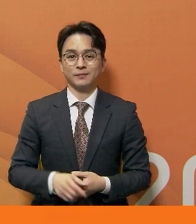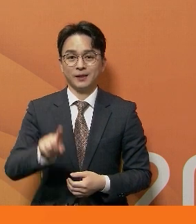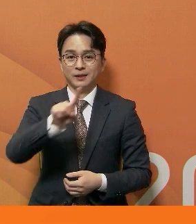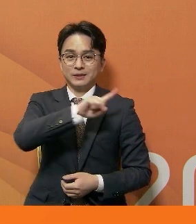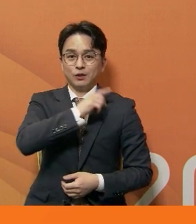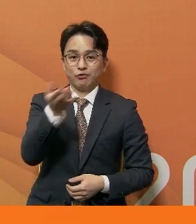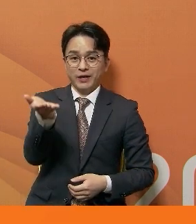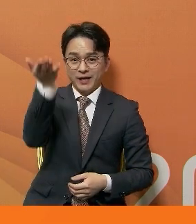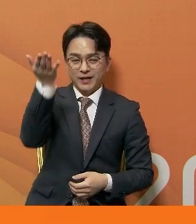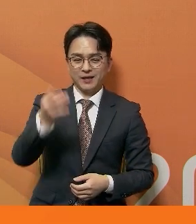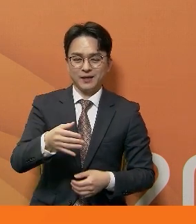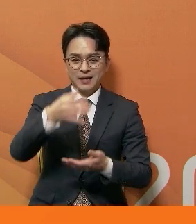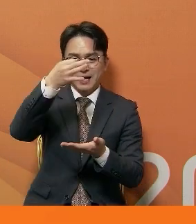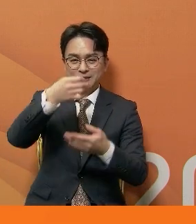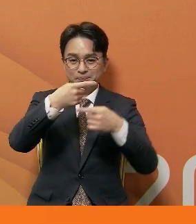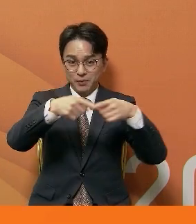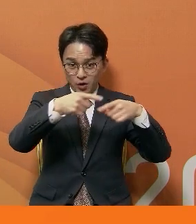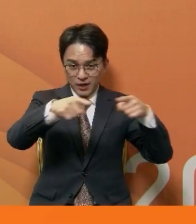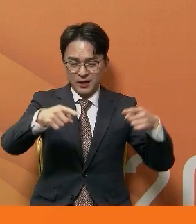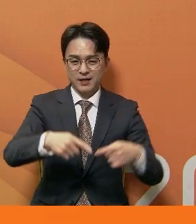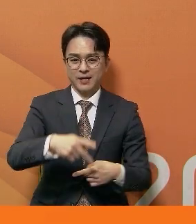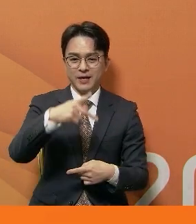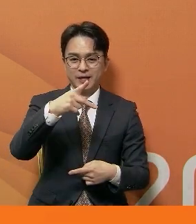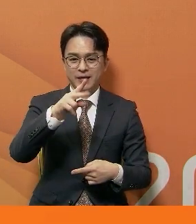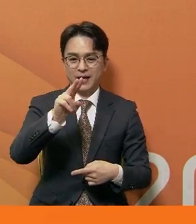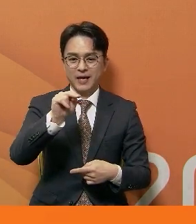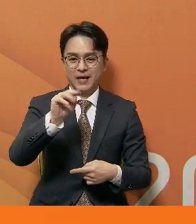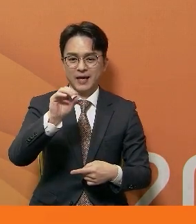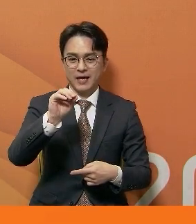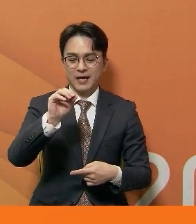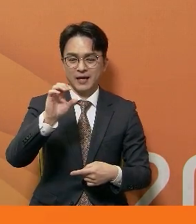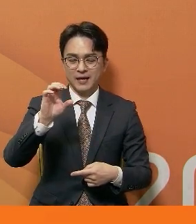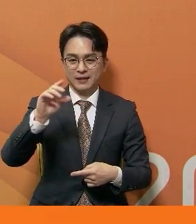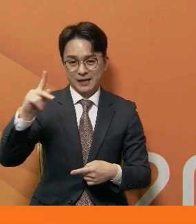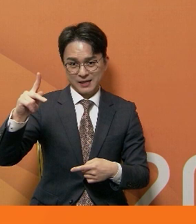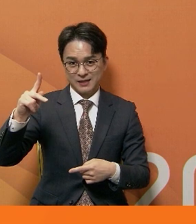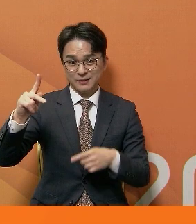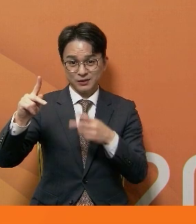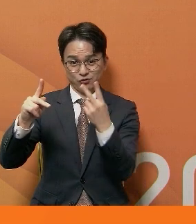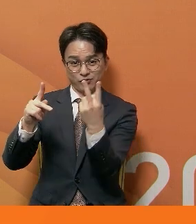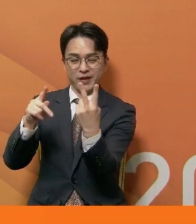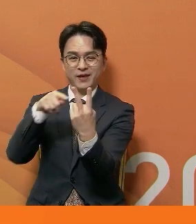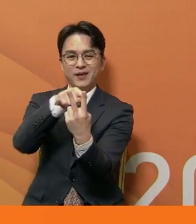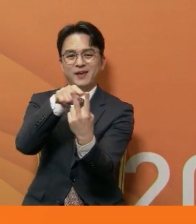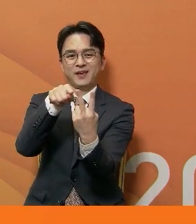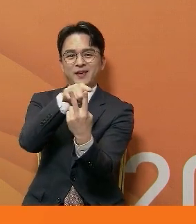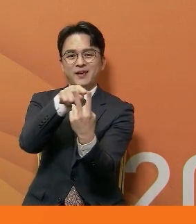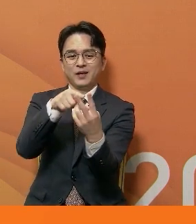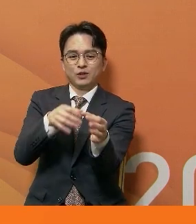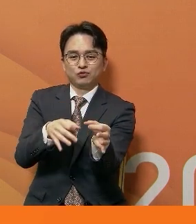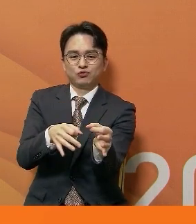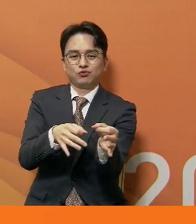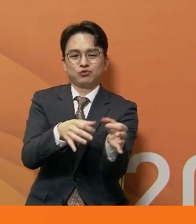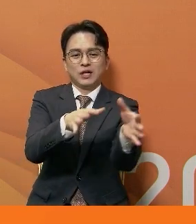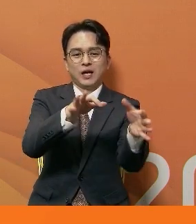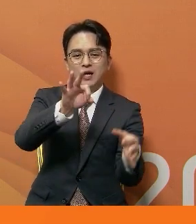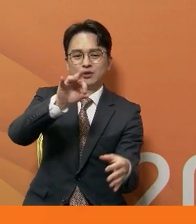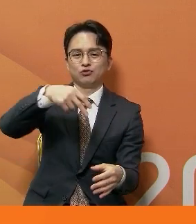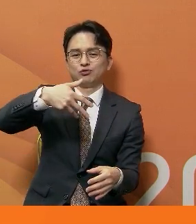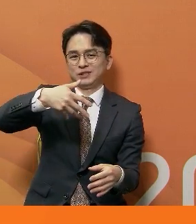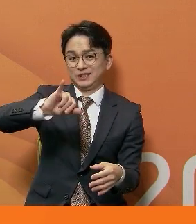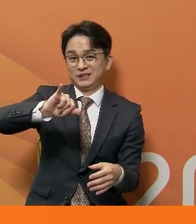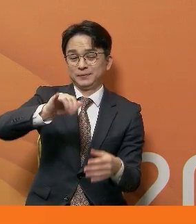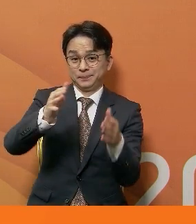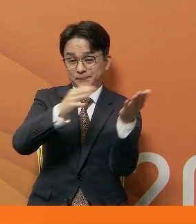위에 있는 컨텐츠 가치 평가와 k낙이 두 가지 영역이 투자유치 지원사업에 해당되는 영역이라고 이해를 해주시면 좋을 것 같고